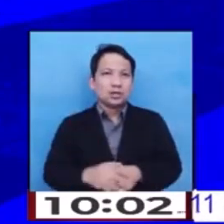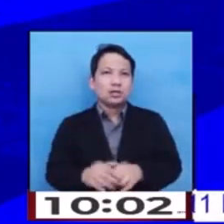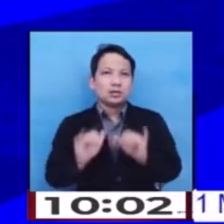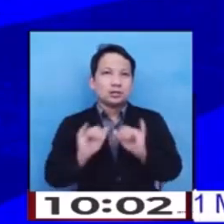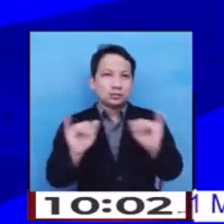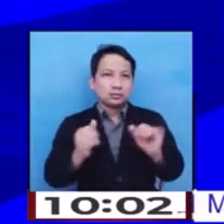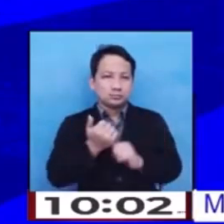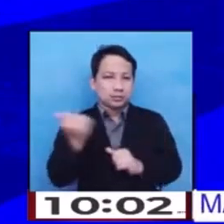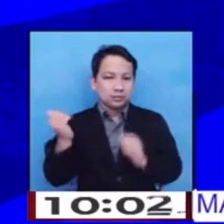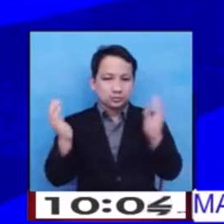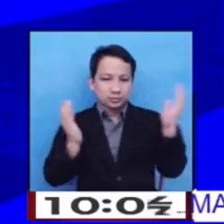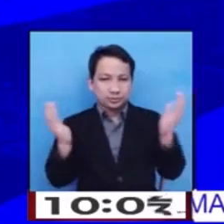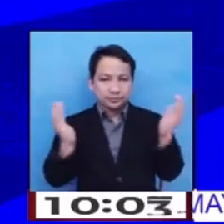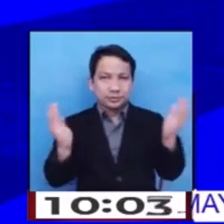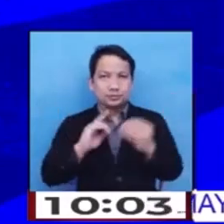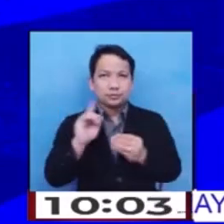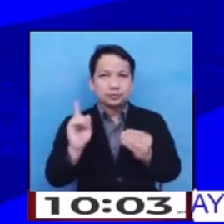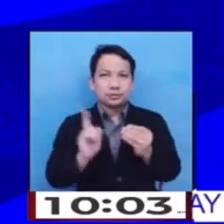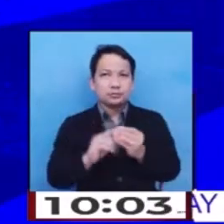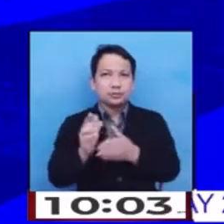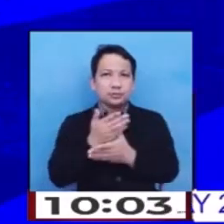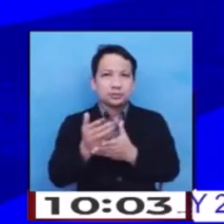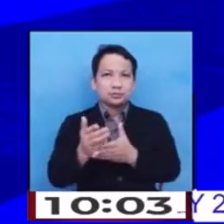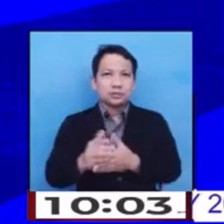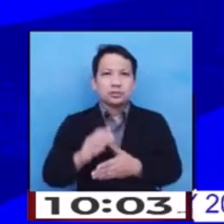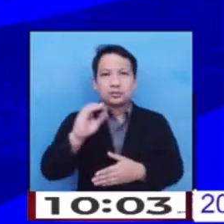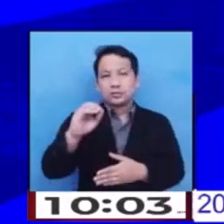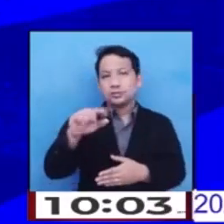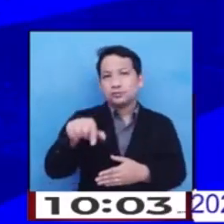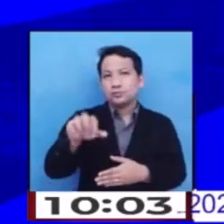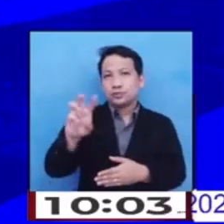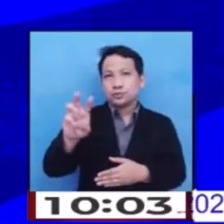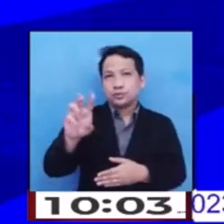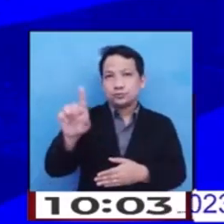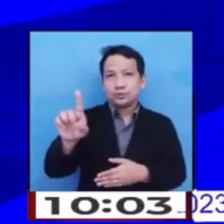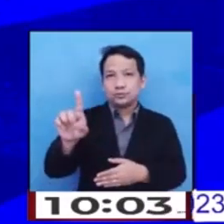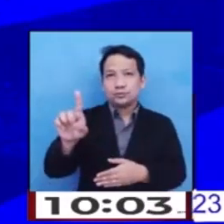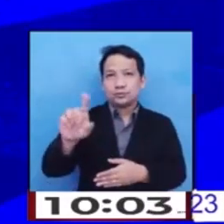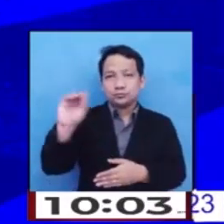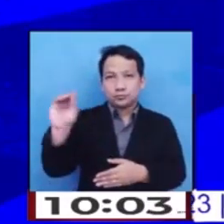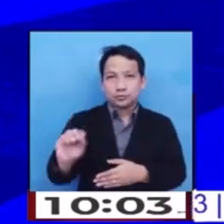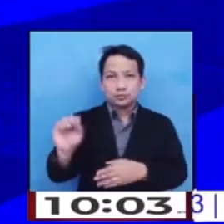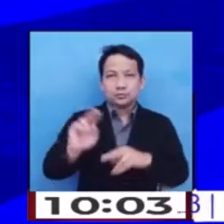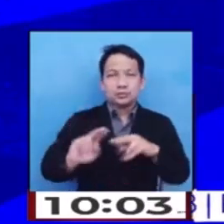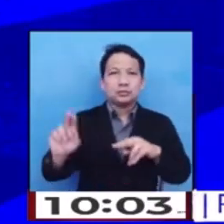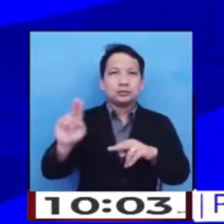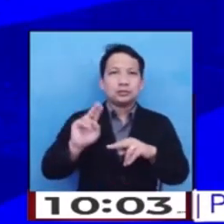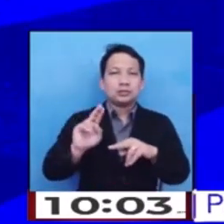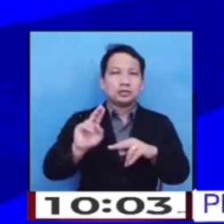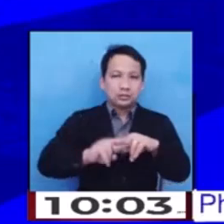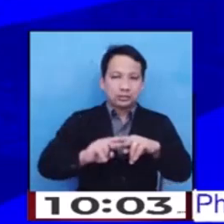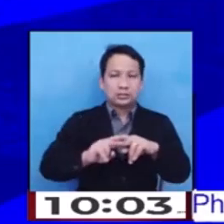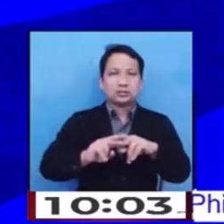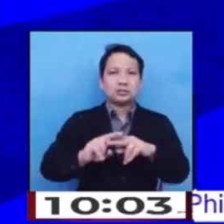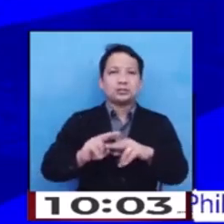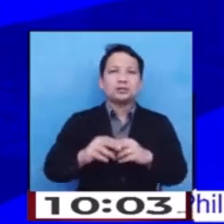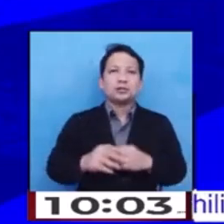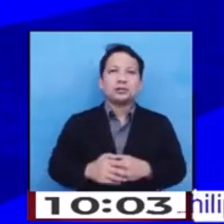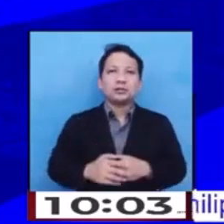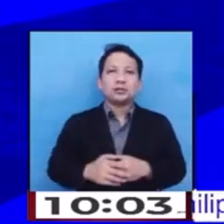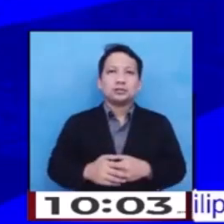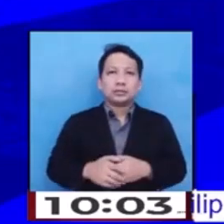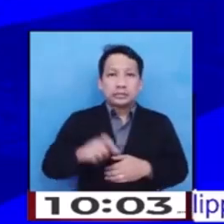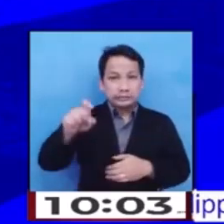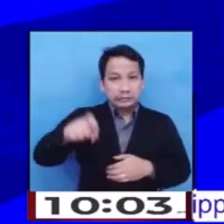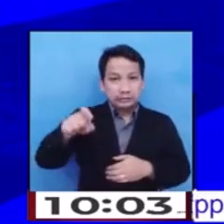other services na nag-ambag ng 0.61 percentage point. Sa demand side,